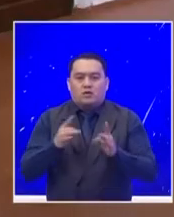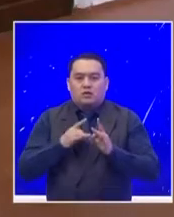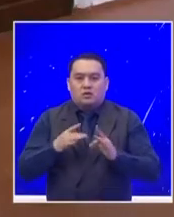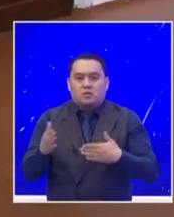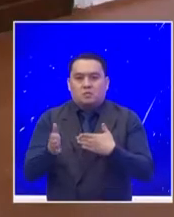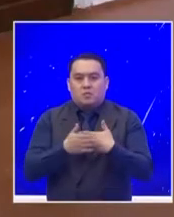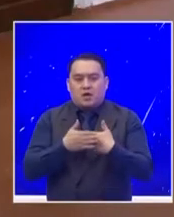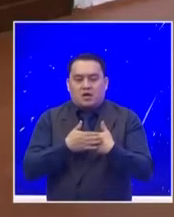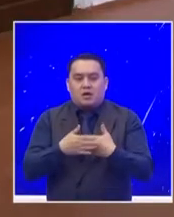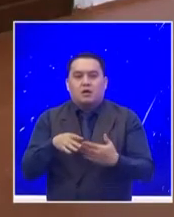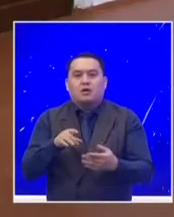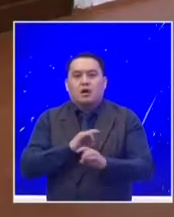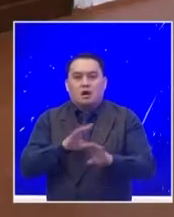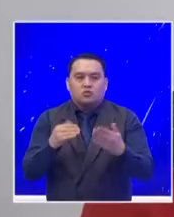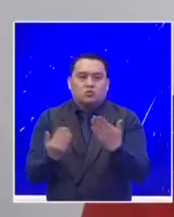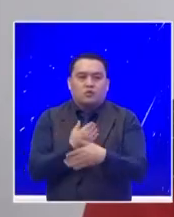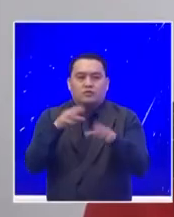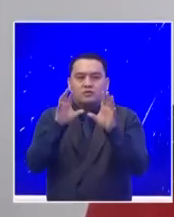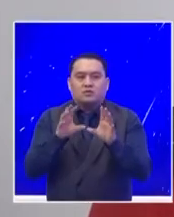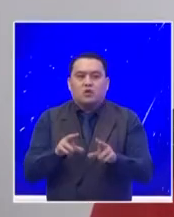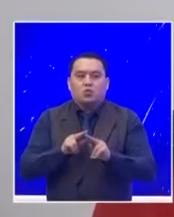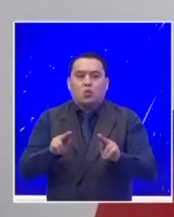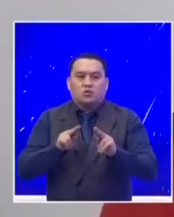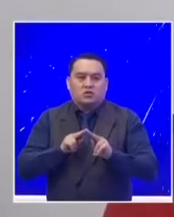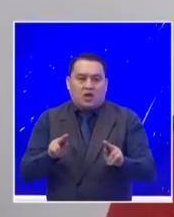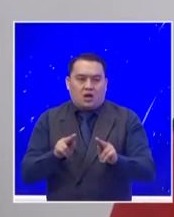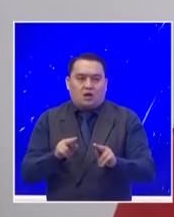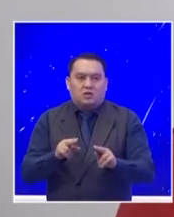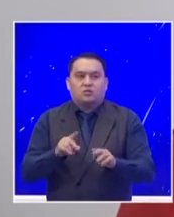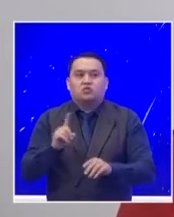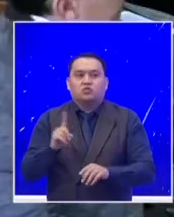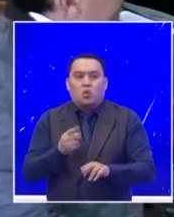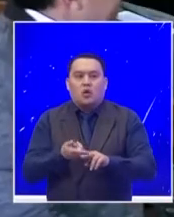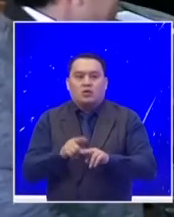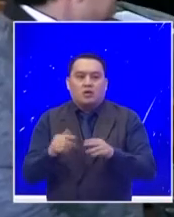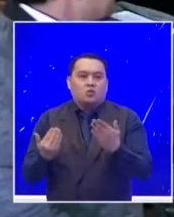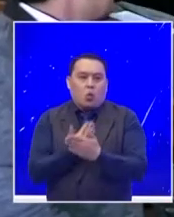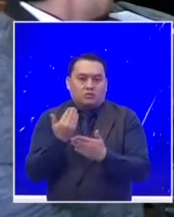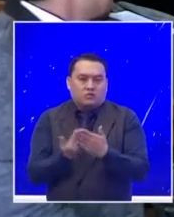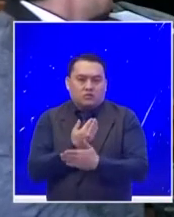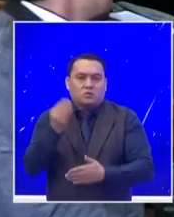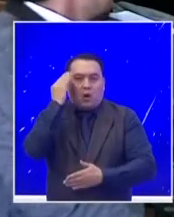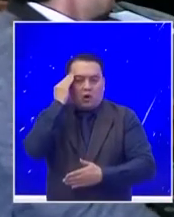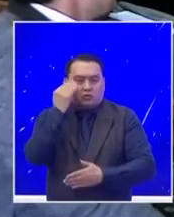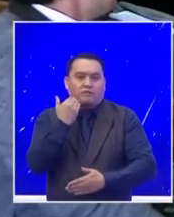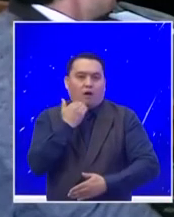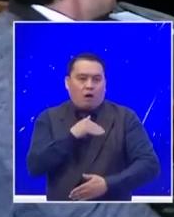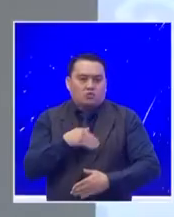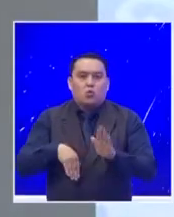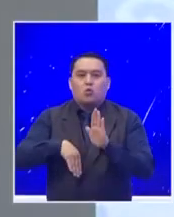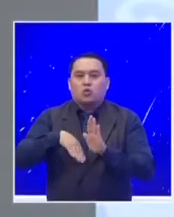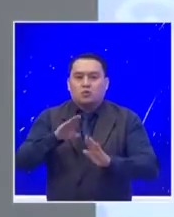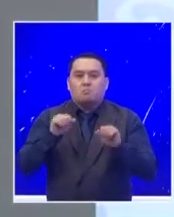перед коллегами, остановилась на новом законе о статусе педагогов. Она отметила, что данное новшество будет способствовать качественному